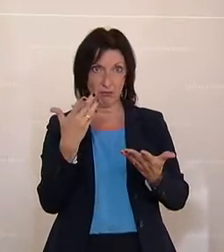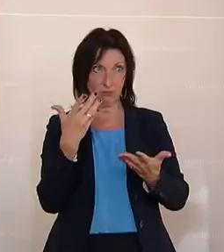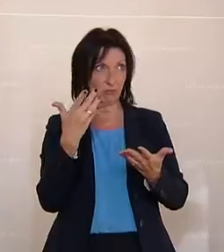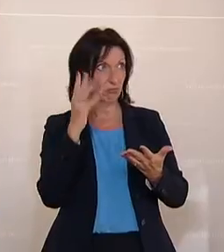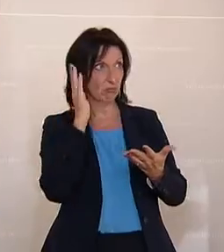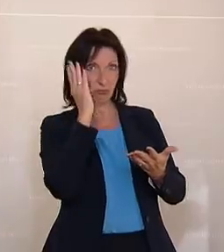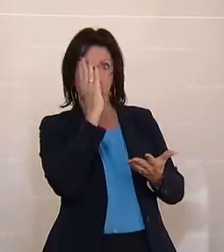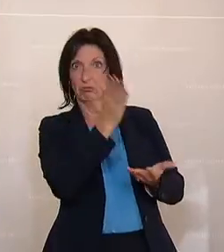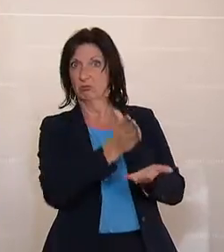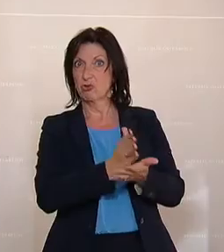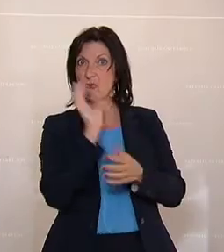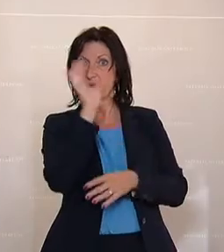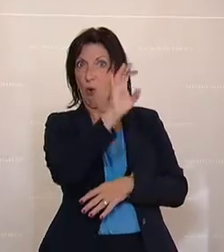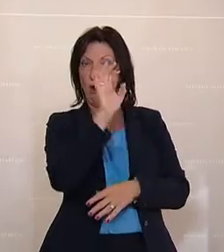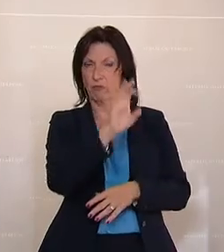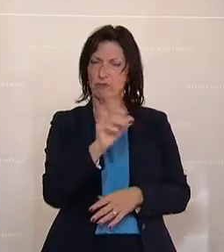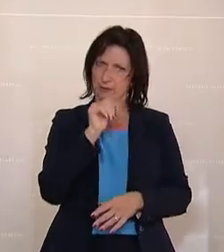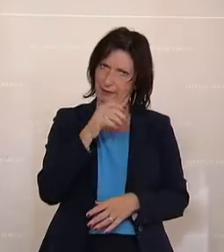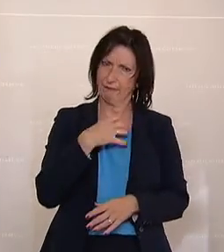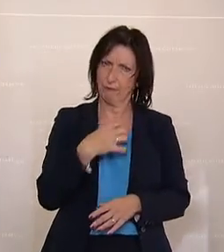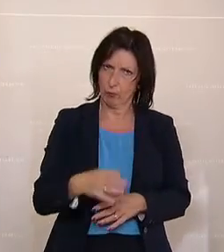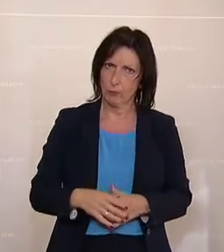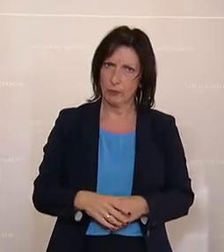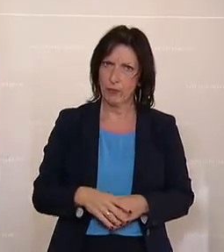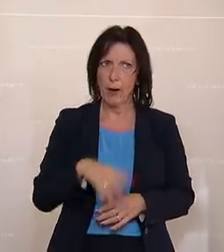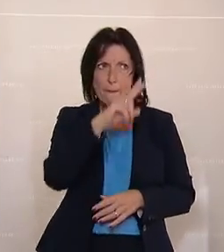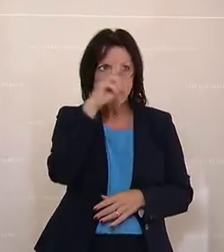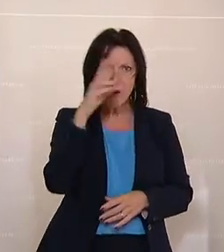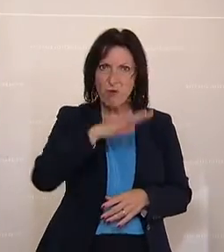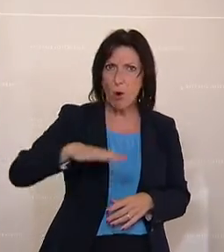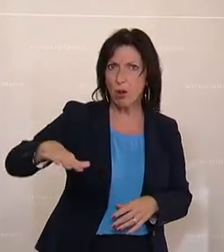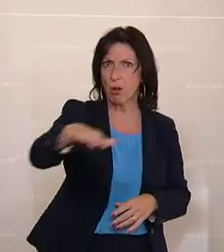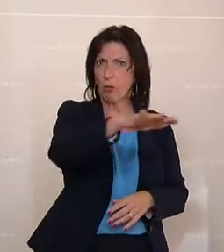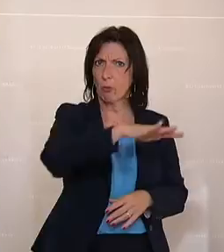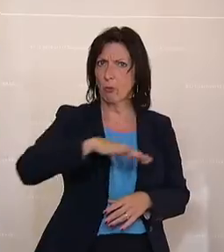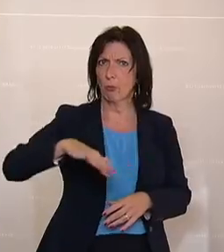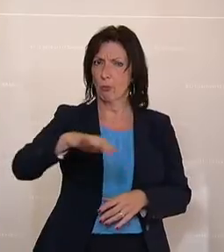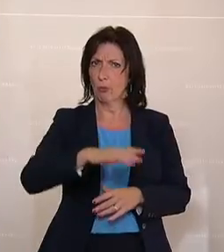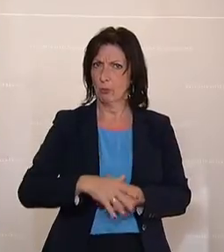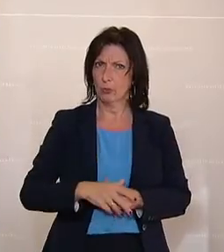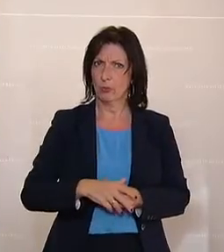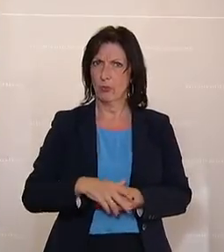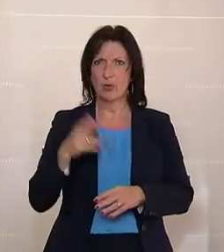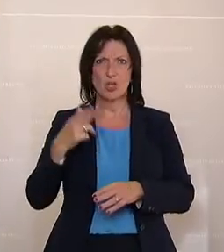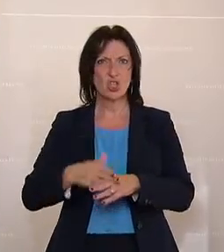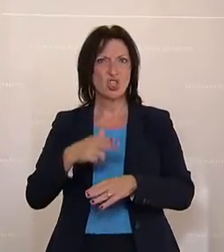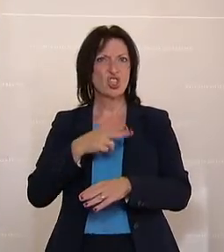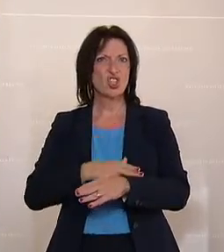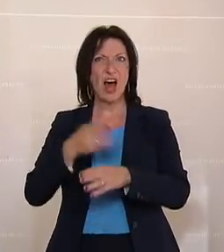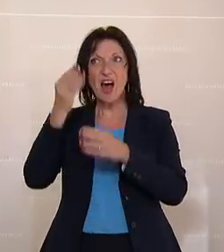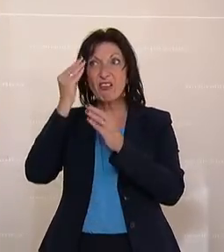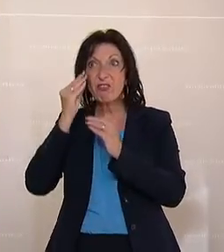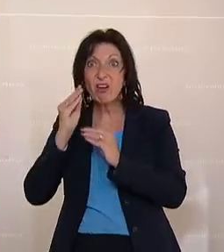wenn das Grundbedürfnis der Bevölkerung in einem Vertrauen in den Staat schwerstens gestört